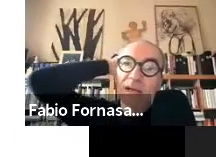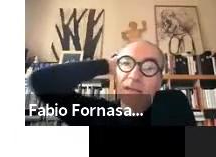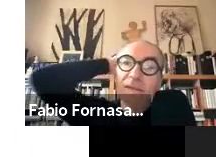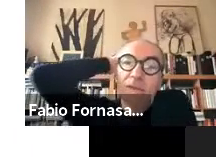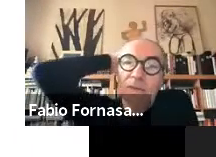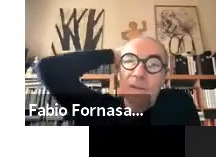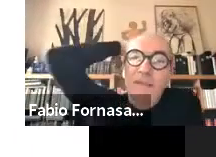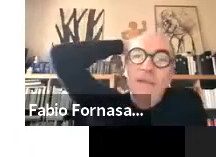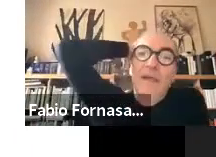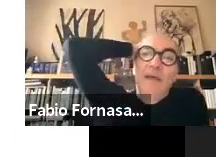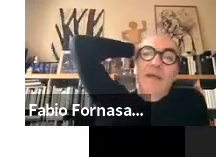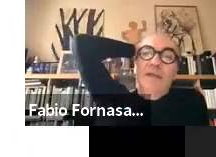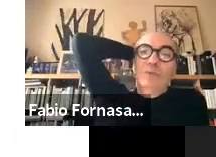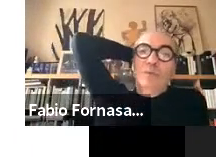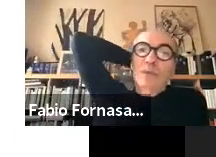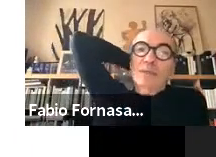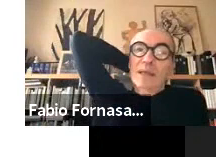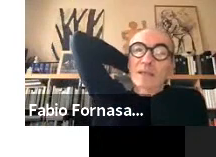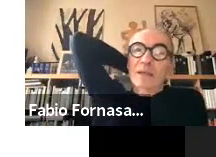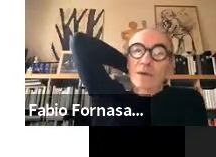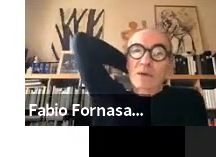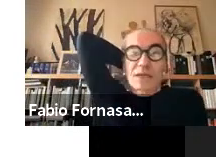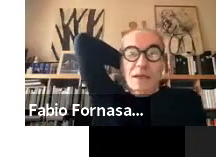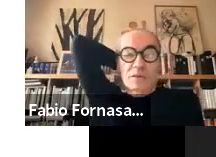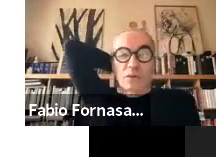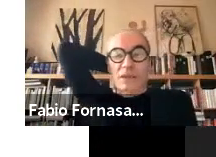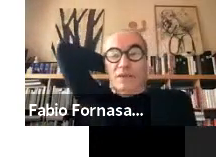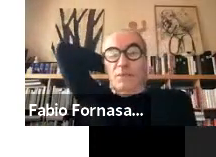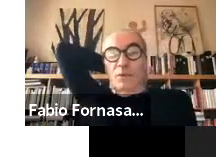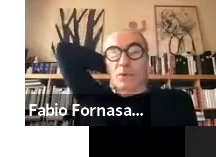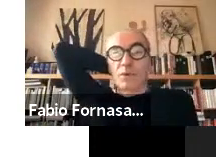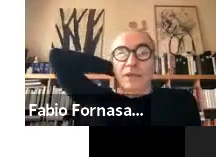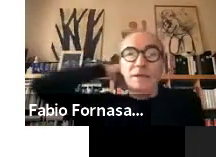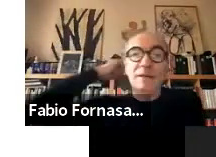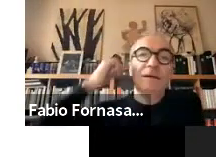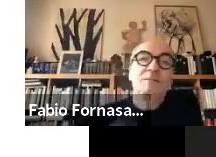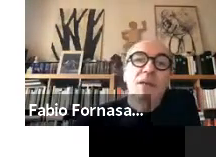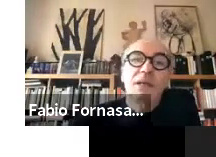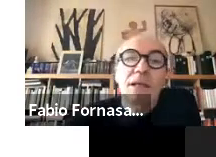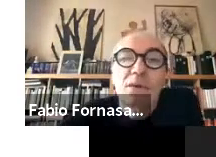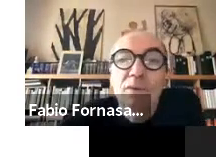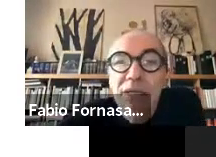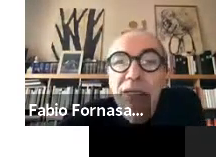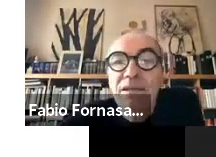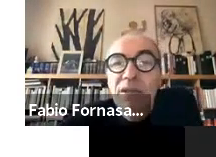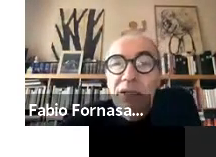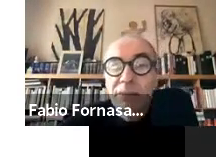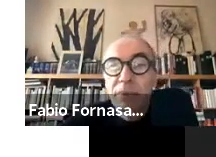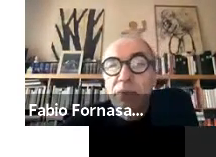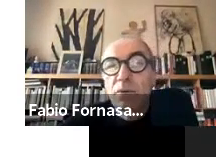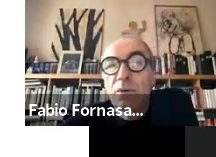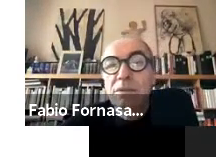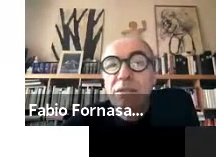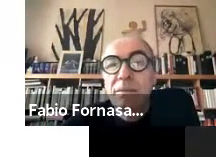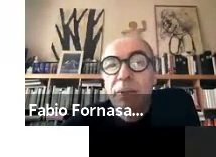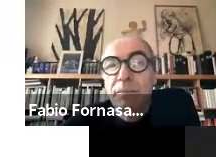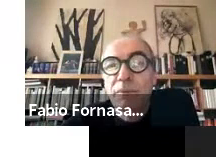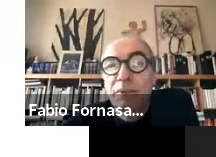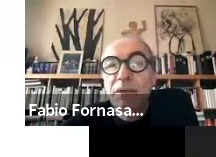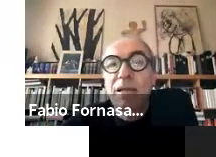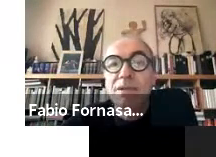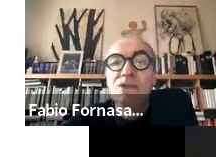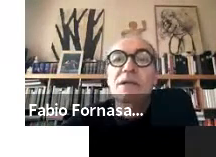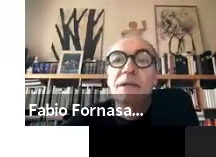Fondazione Gualandi, con tutta una serie di cose, che è una guida di Bologna che contiene diversi percorsi